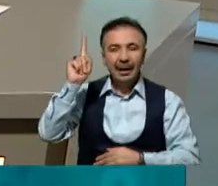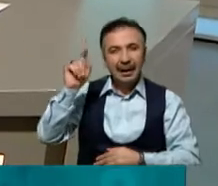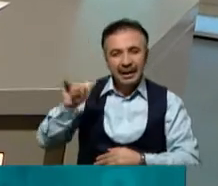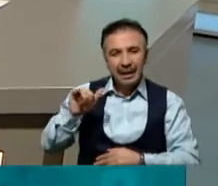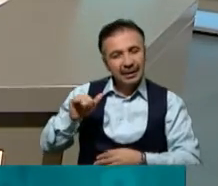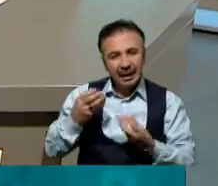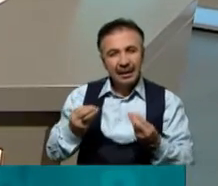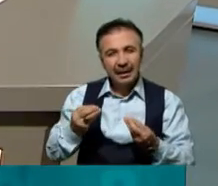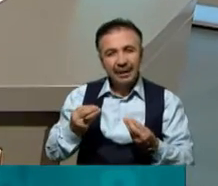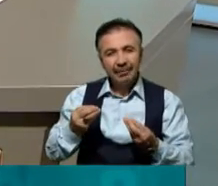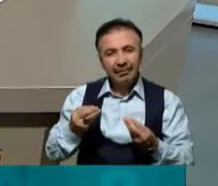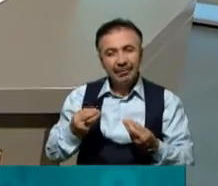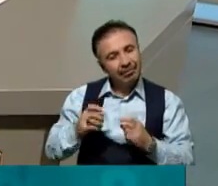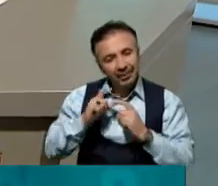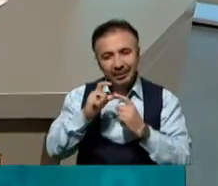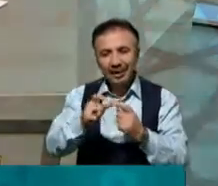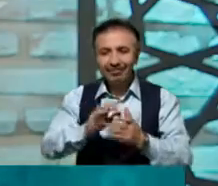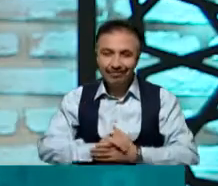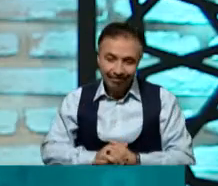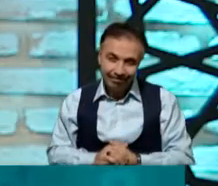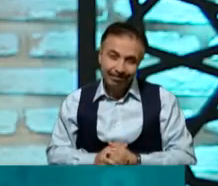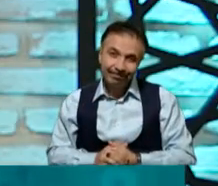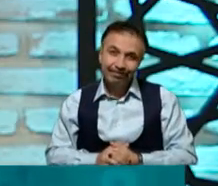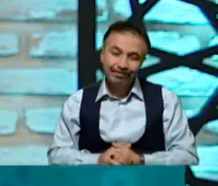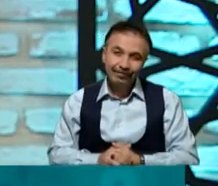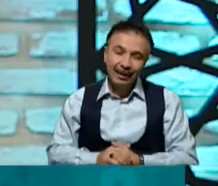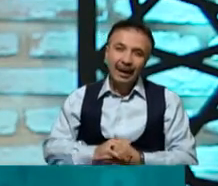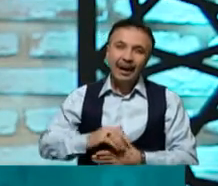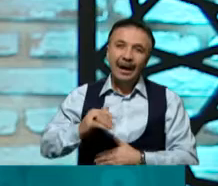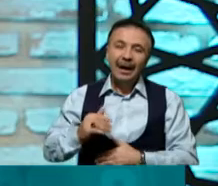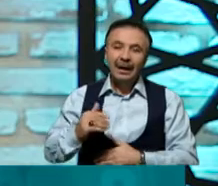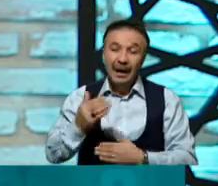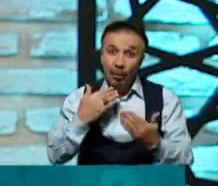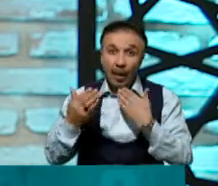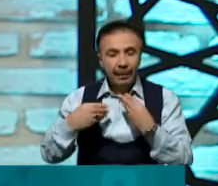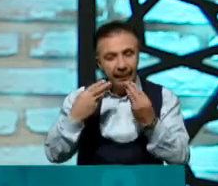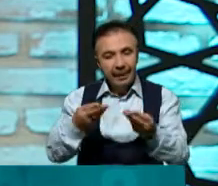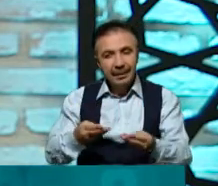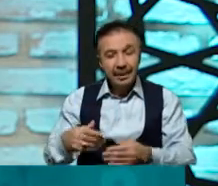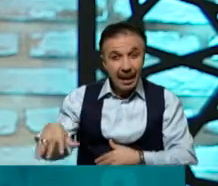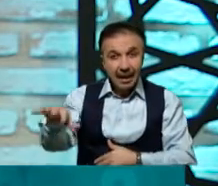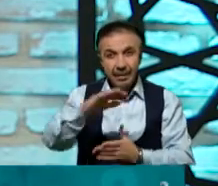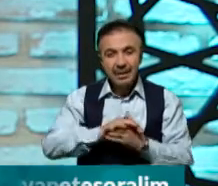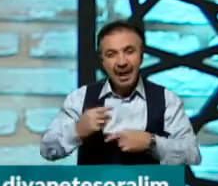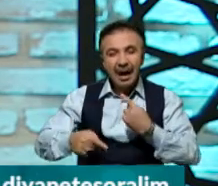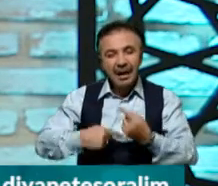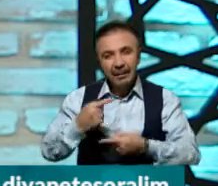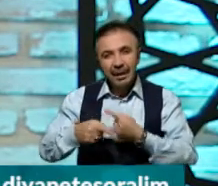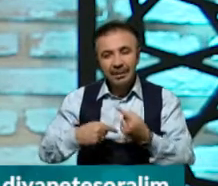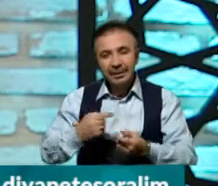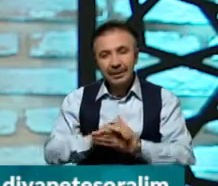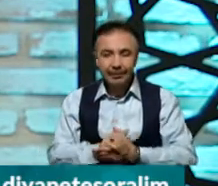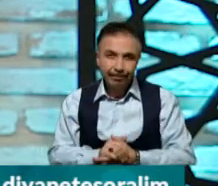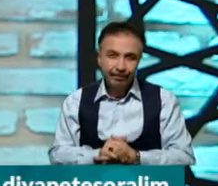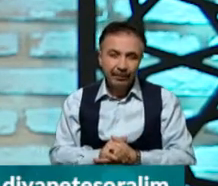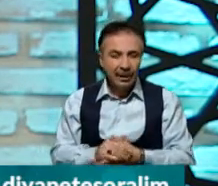Bunu öğrenmek istiyorum. Peki. Soralım inşallah. Rabbimiz ülfet ve muhabbet nasip etsin Fatma Hanım hepimize. Akrabalarımıza da inşallah umarım